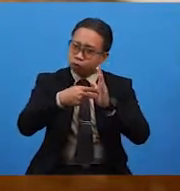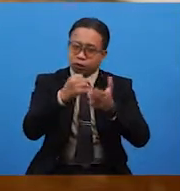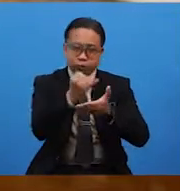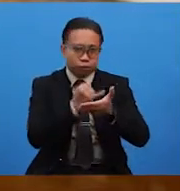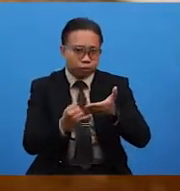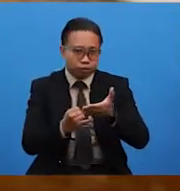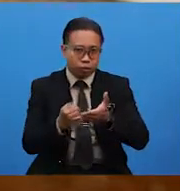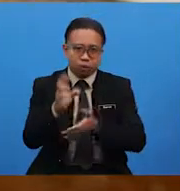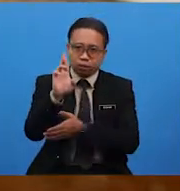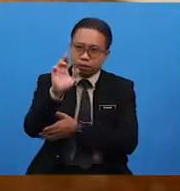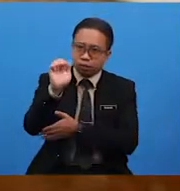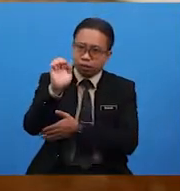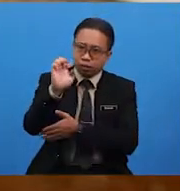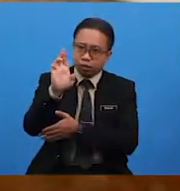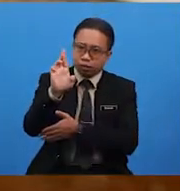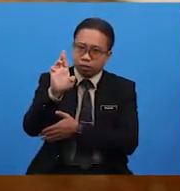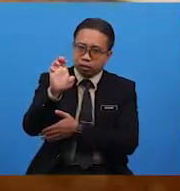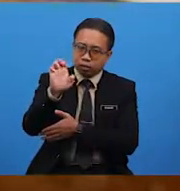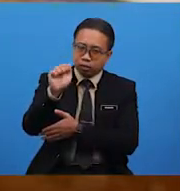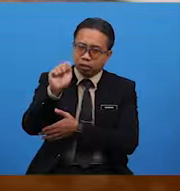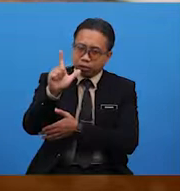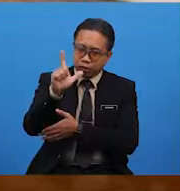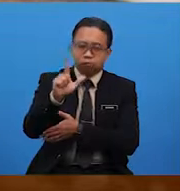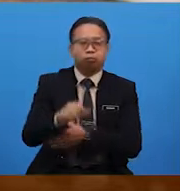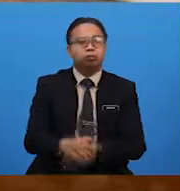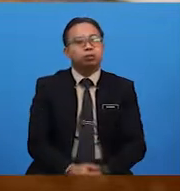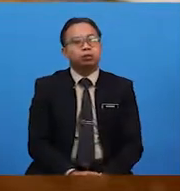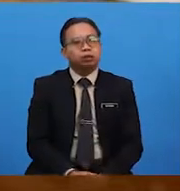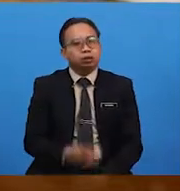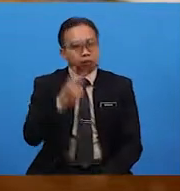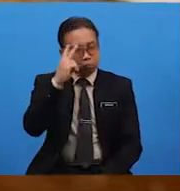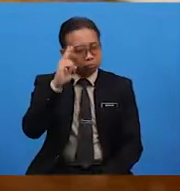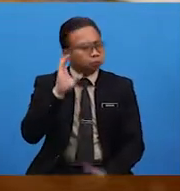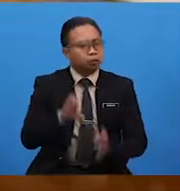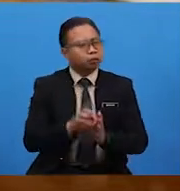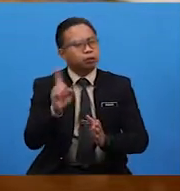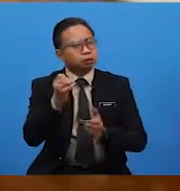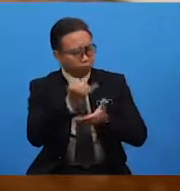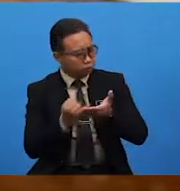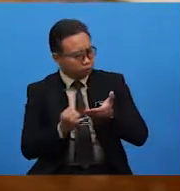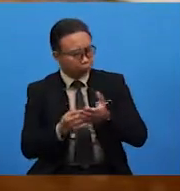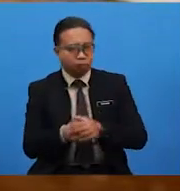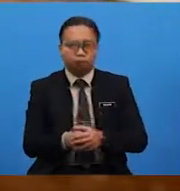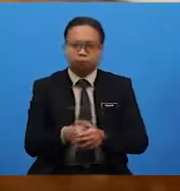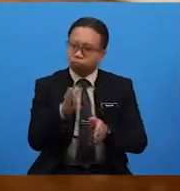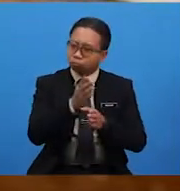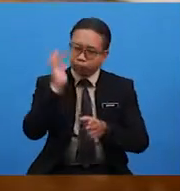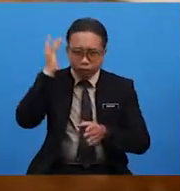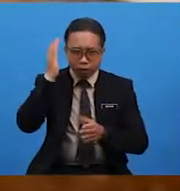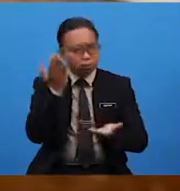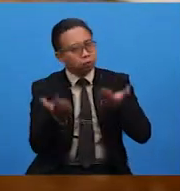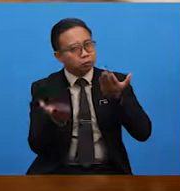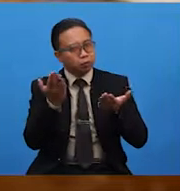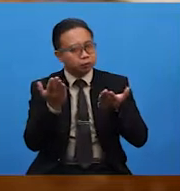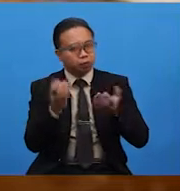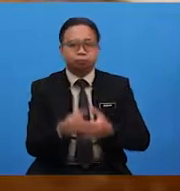aliran rhizome termasuk kadang kita tak dapat membezakan yang mana satu fotonya mas aduh lukisannya mana satu penyair orang